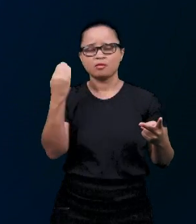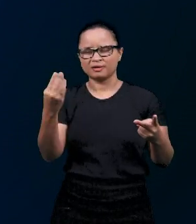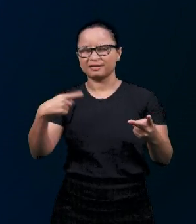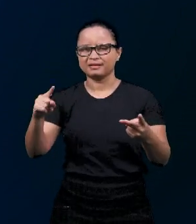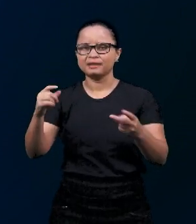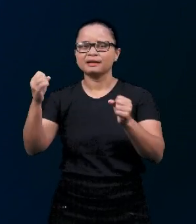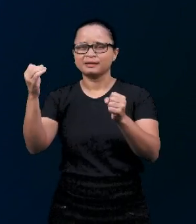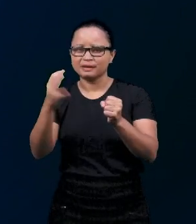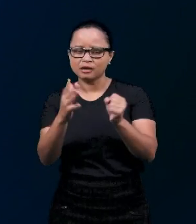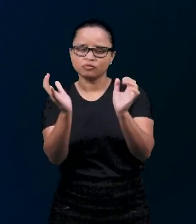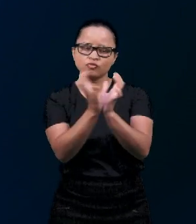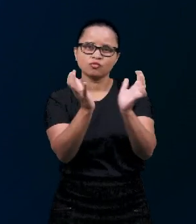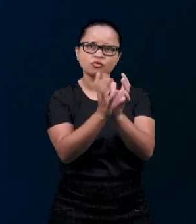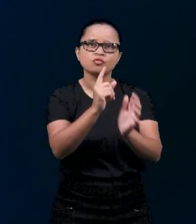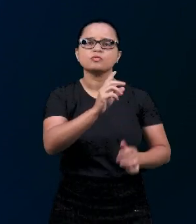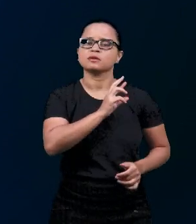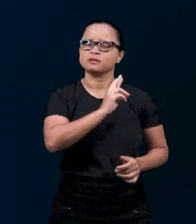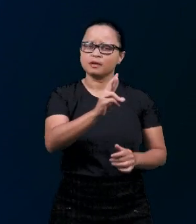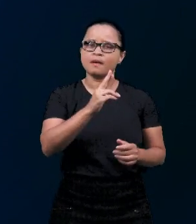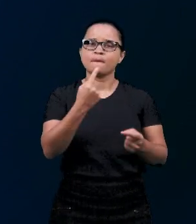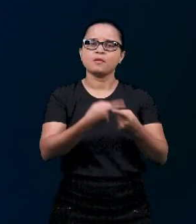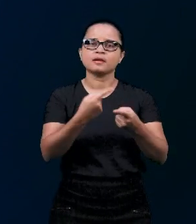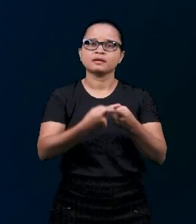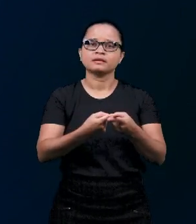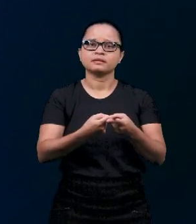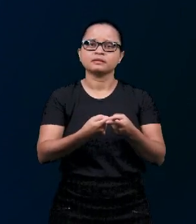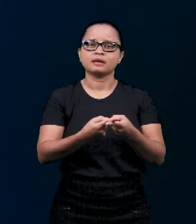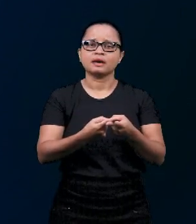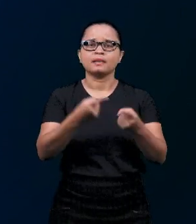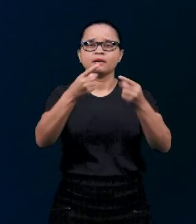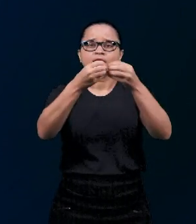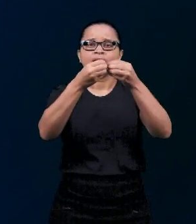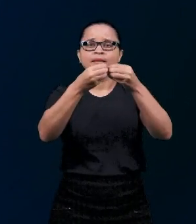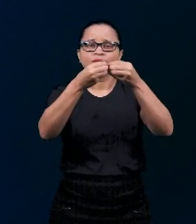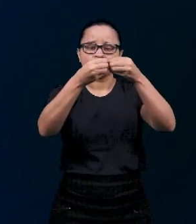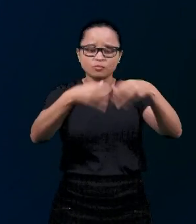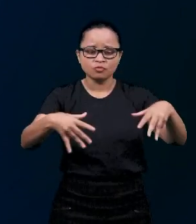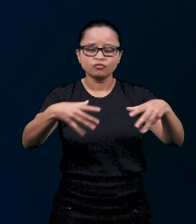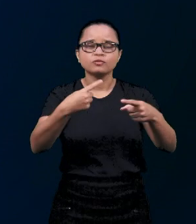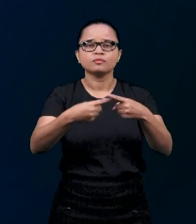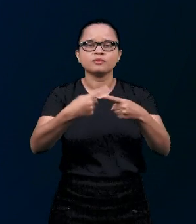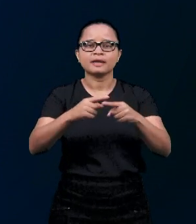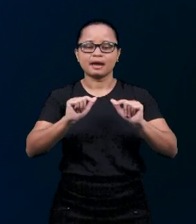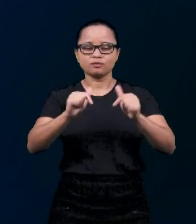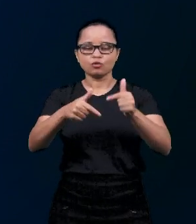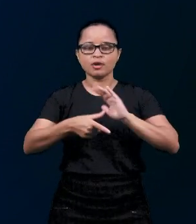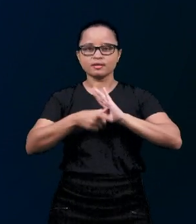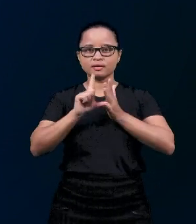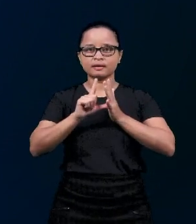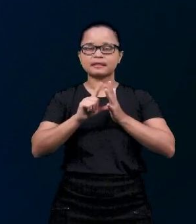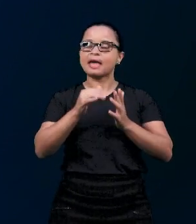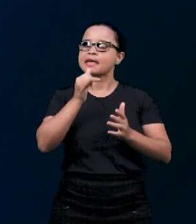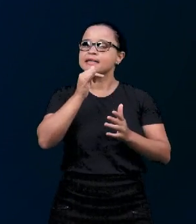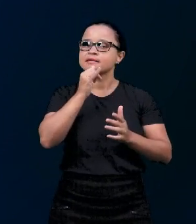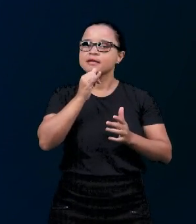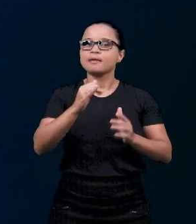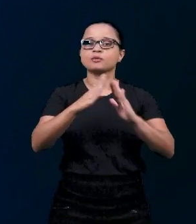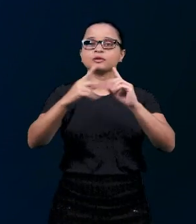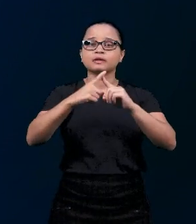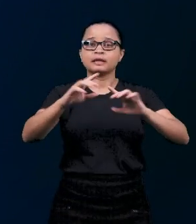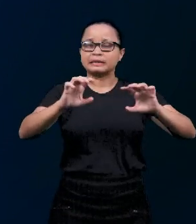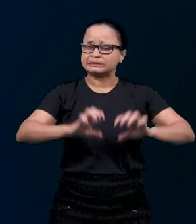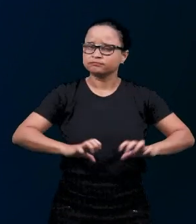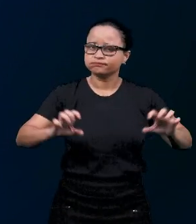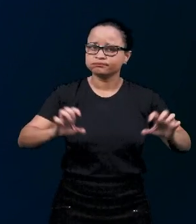conséquence d'autres faits qui sont venus après. Par exemple, l'église d'Esmine, l'église va dire que il y avait